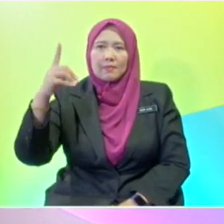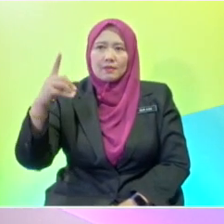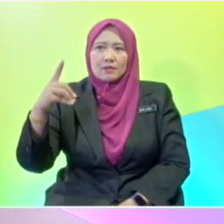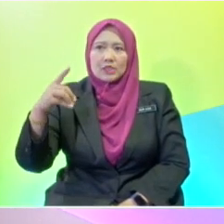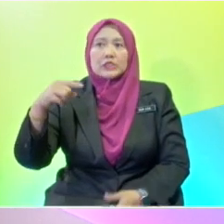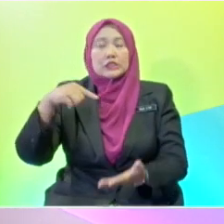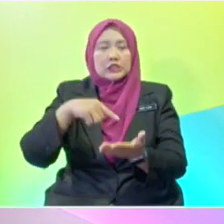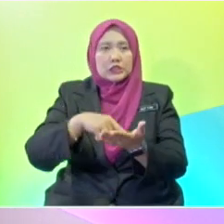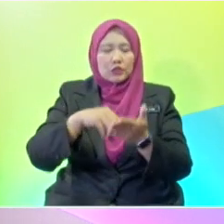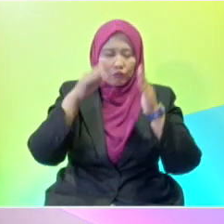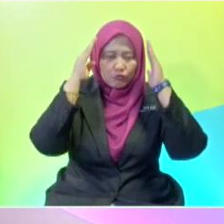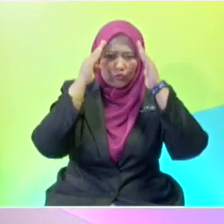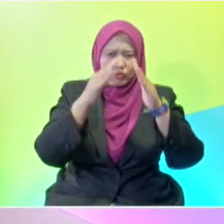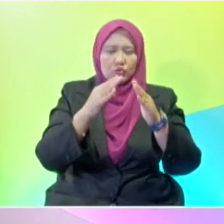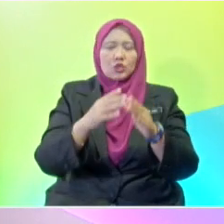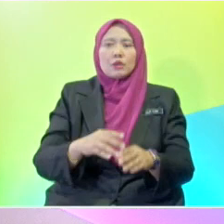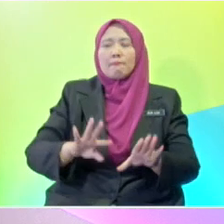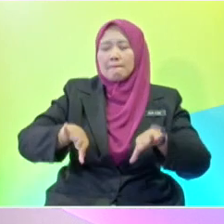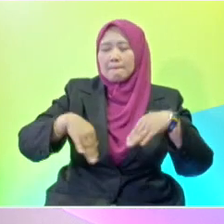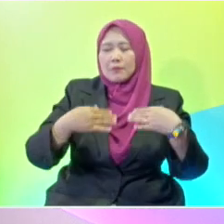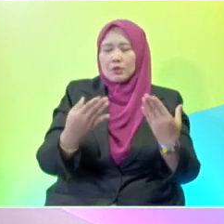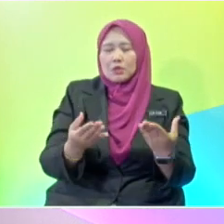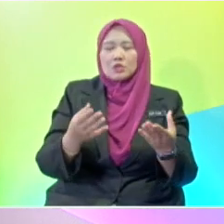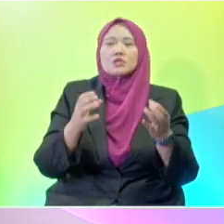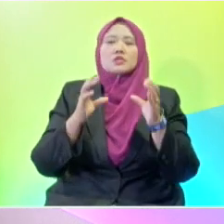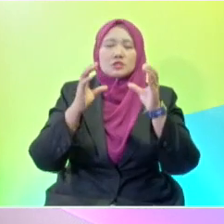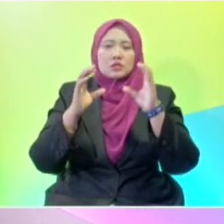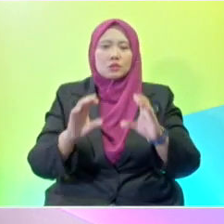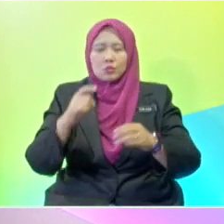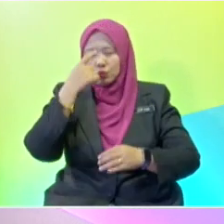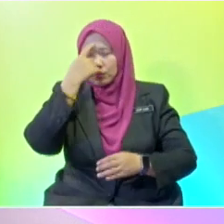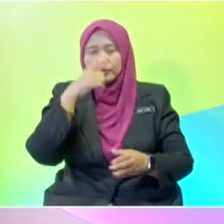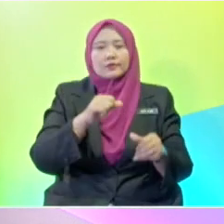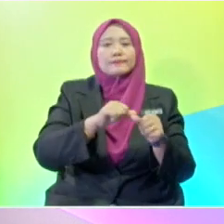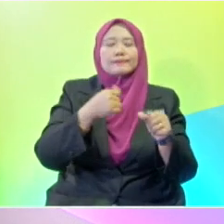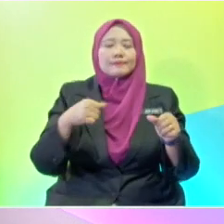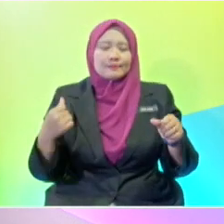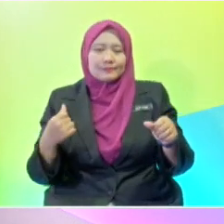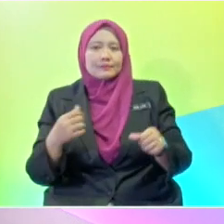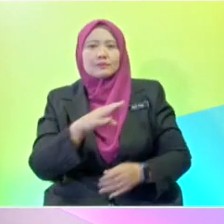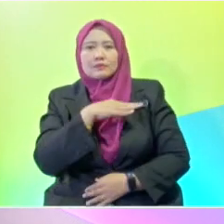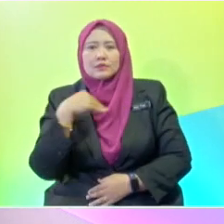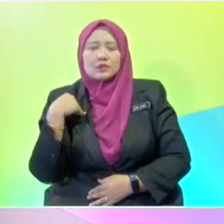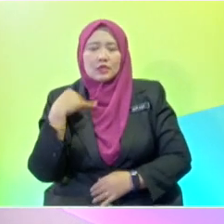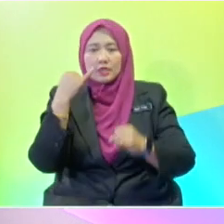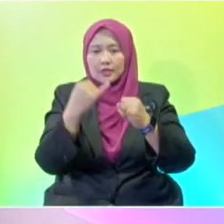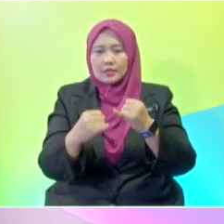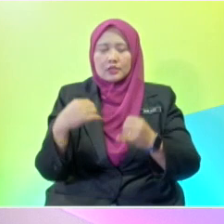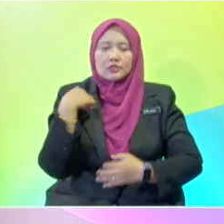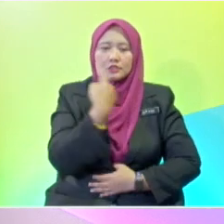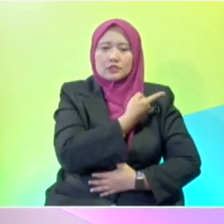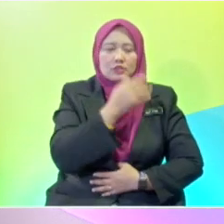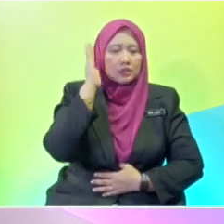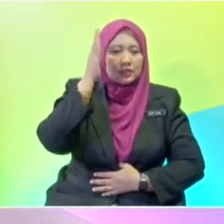pengetahuan cara untuk menangani mencegah dan juga di akhir pembelajarannya nanti akan menjannel satu